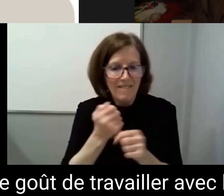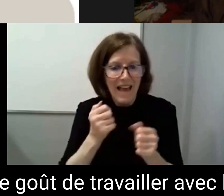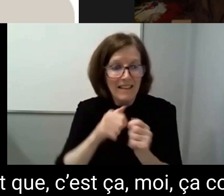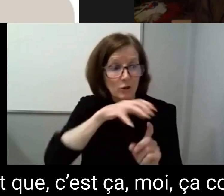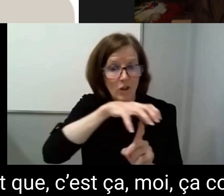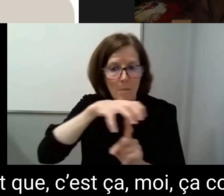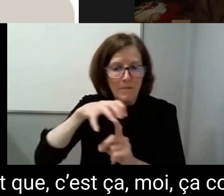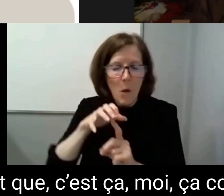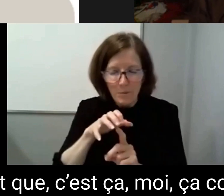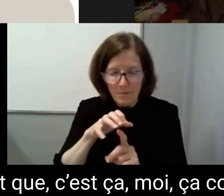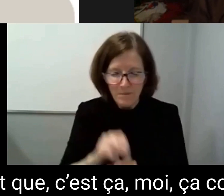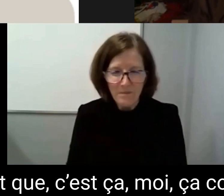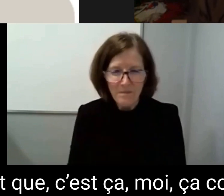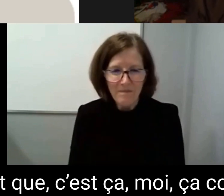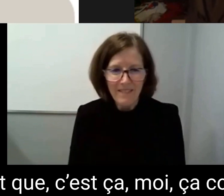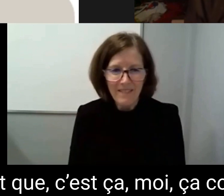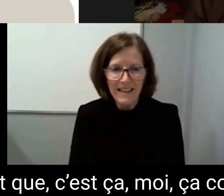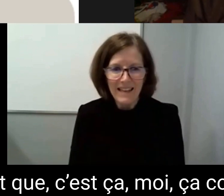champignons.